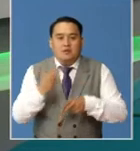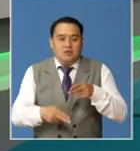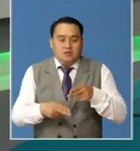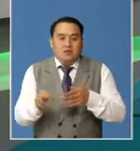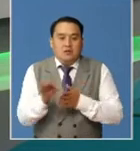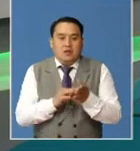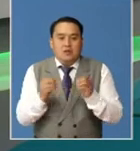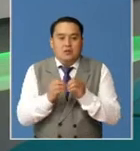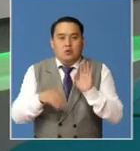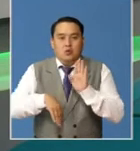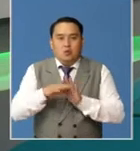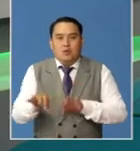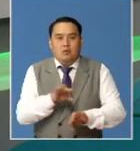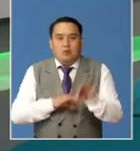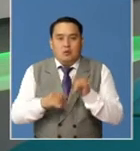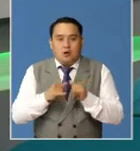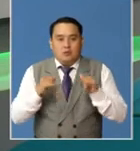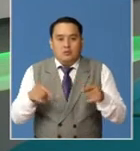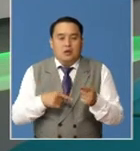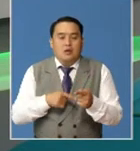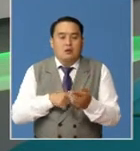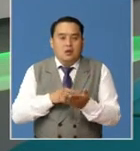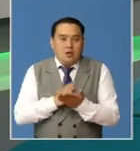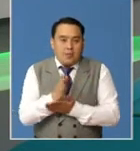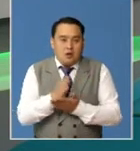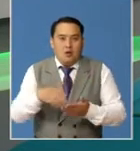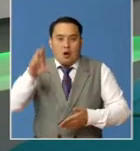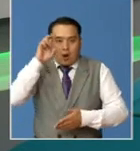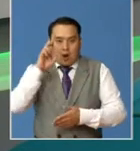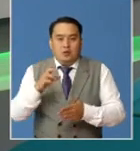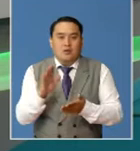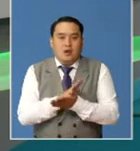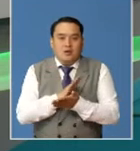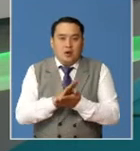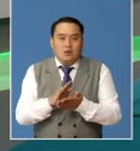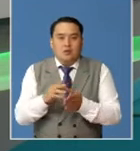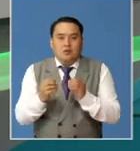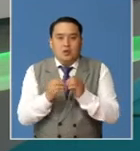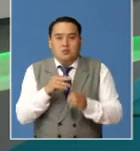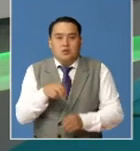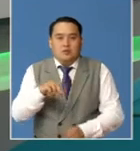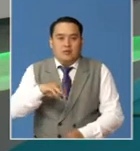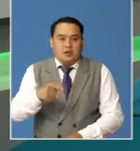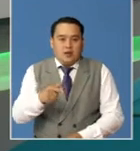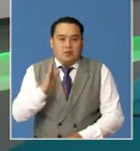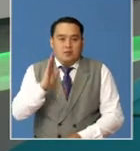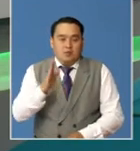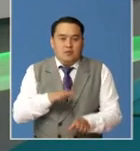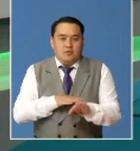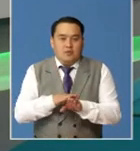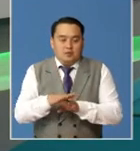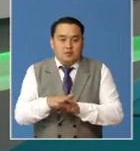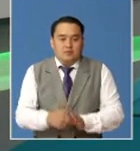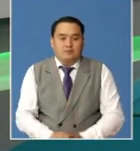Сразу 10 лучших проектов по различным направлениям получили государственные гранты общей суммой 10 миллионов тенге для